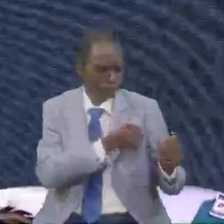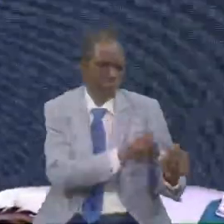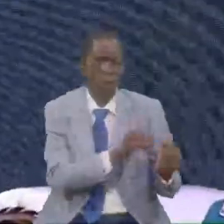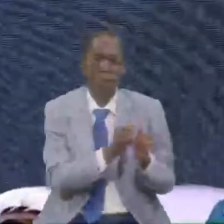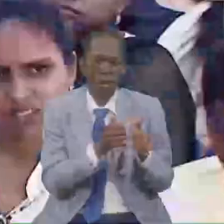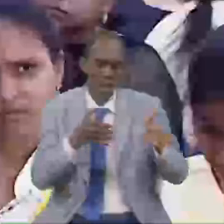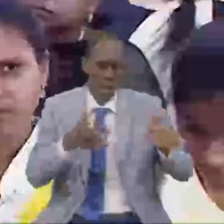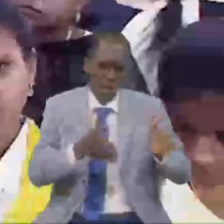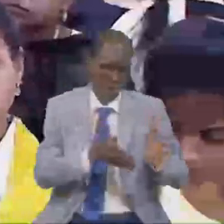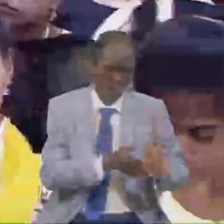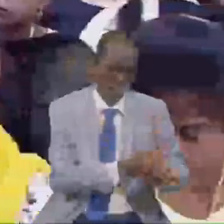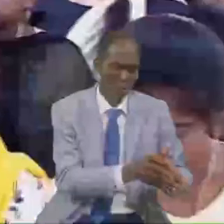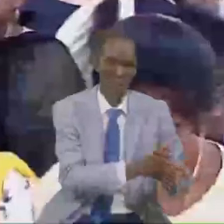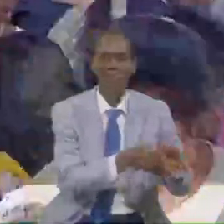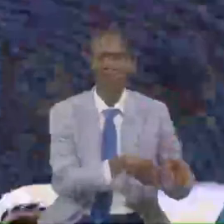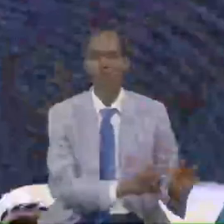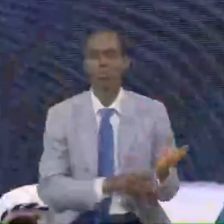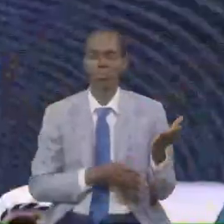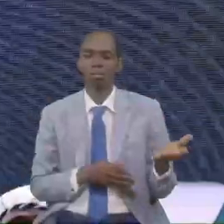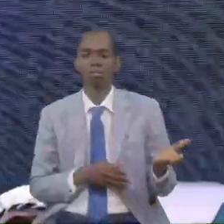Et je suis ce chemin étroit.